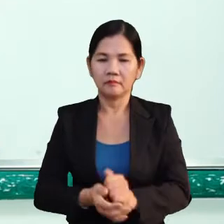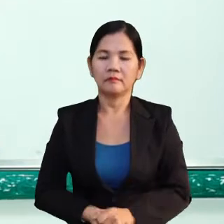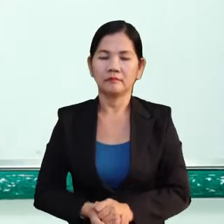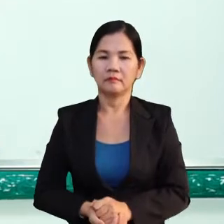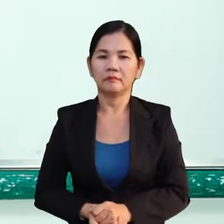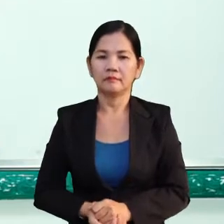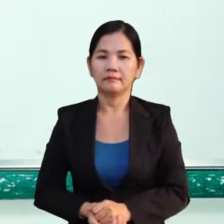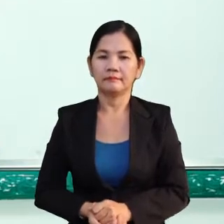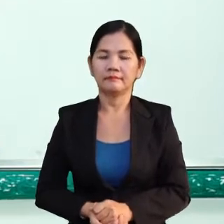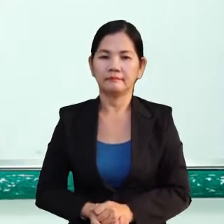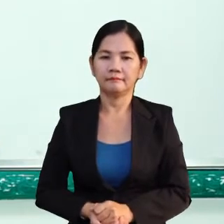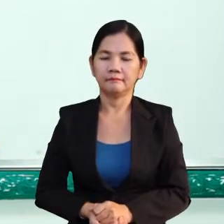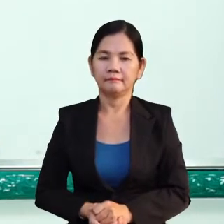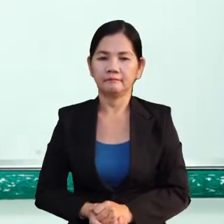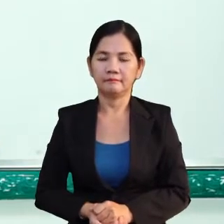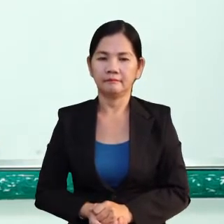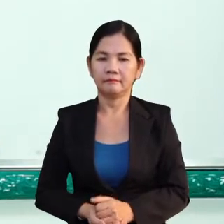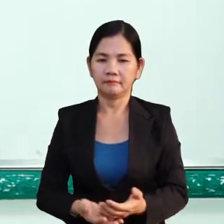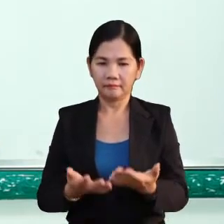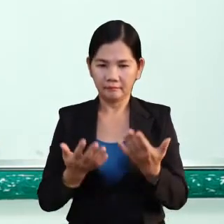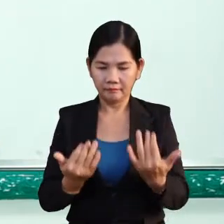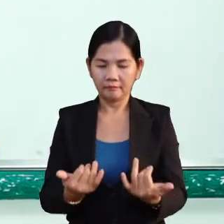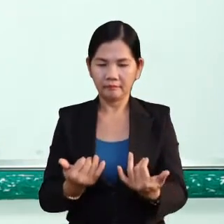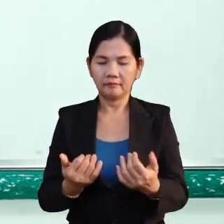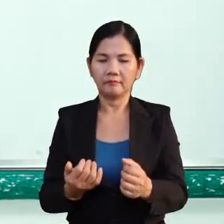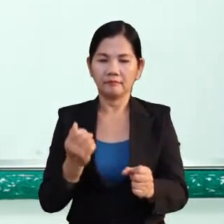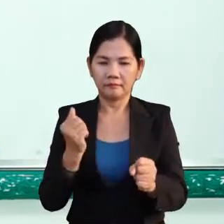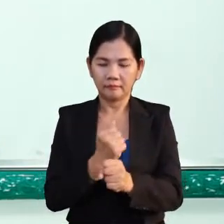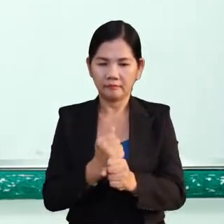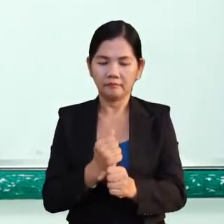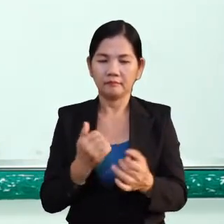ណាចាអញ្ចឹងកូនមើលមកទាំងអស់គ្នាមក